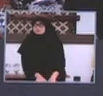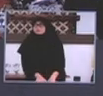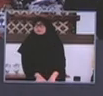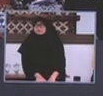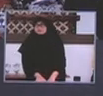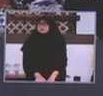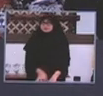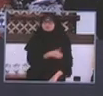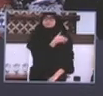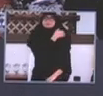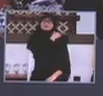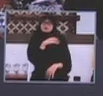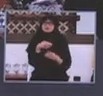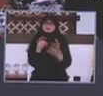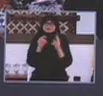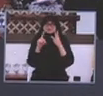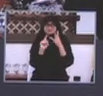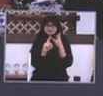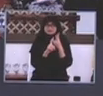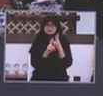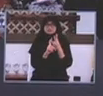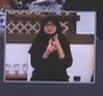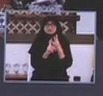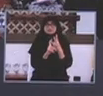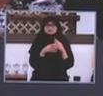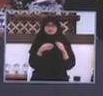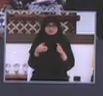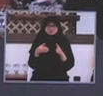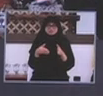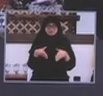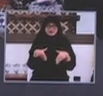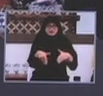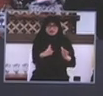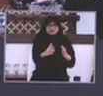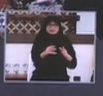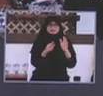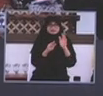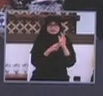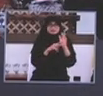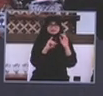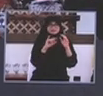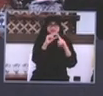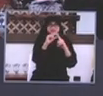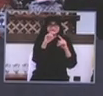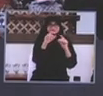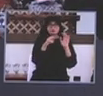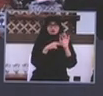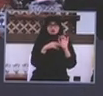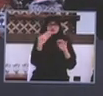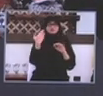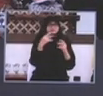Yang ketiga, normalisasi kali ini pun, Pak. Normalisasi kali ini pun